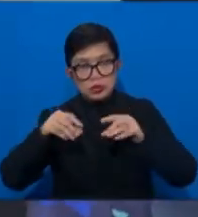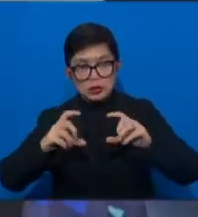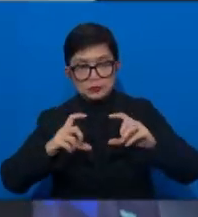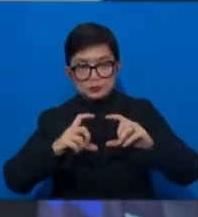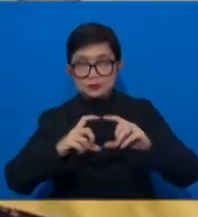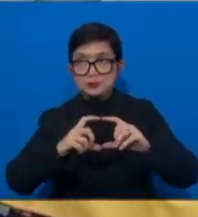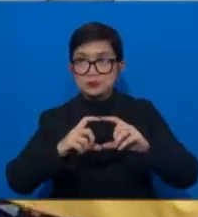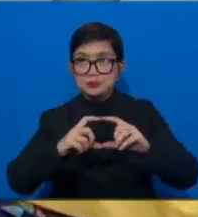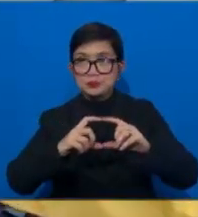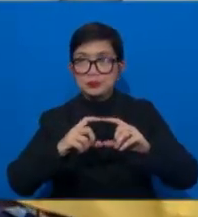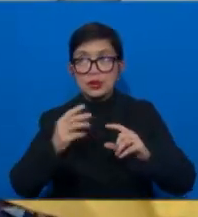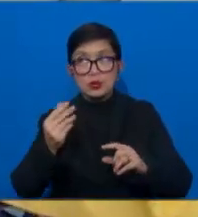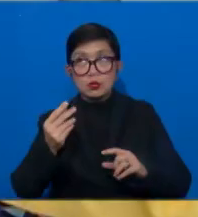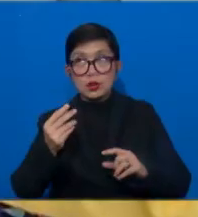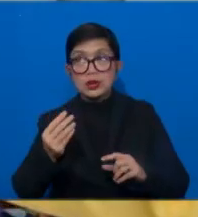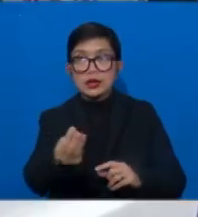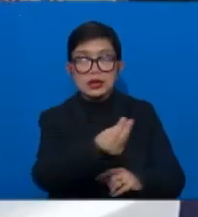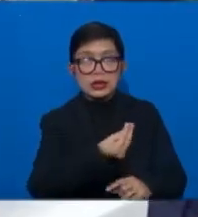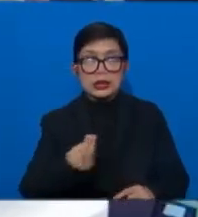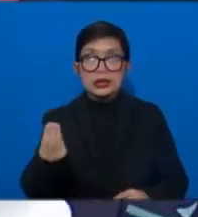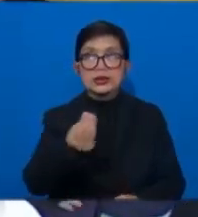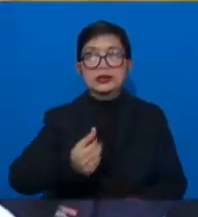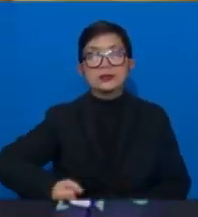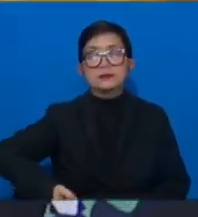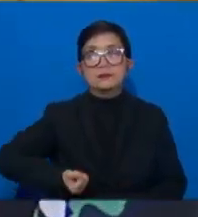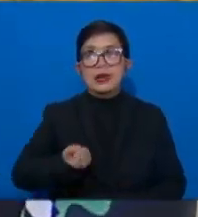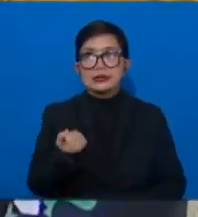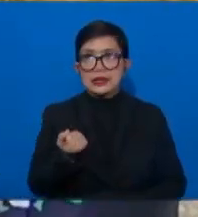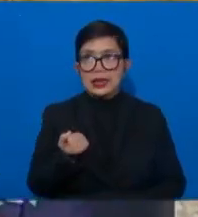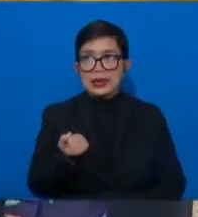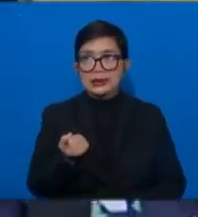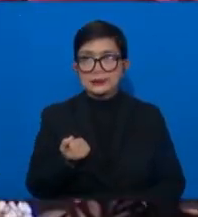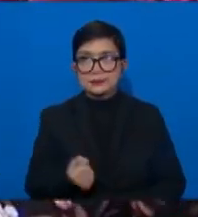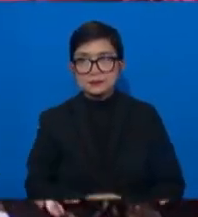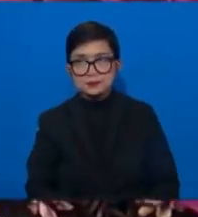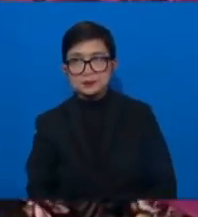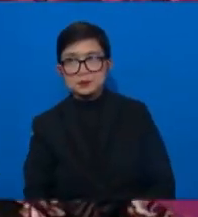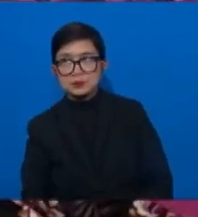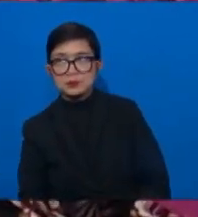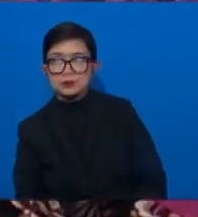berkeliling pasar untuk menawarkan dagangannya. Tim Liputan CNN Indonesia,